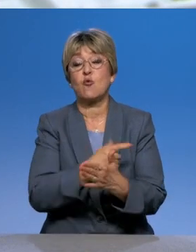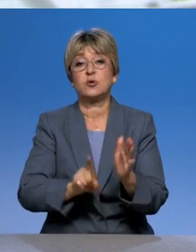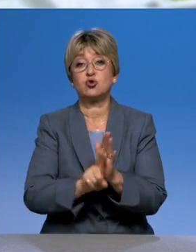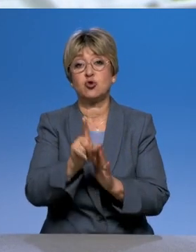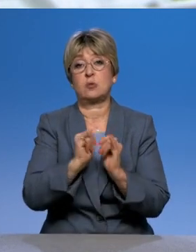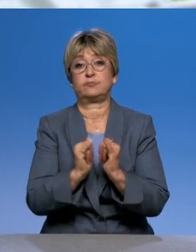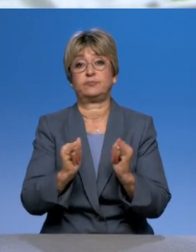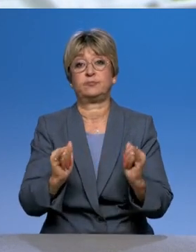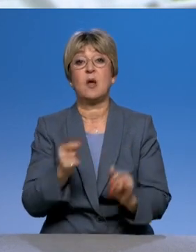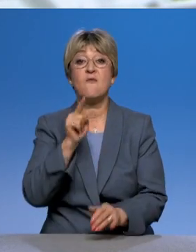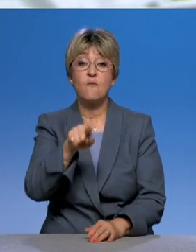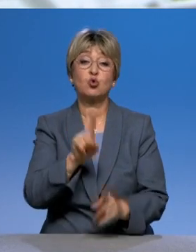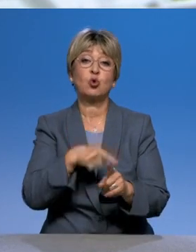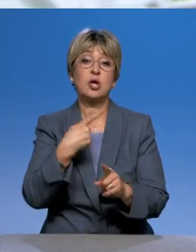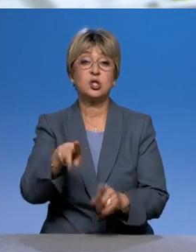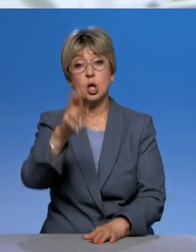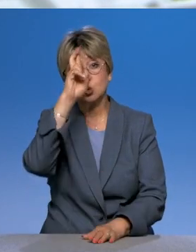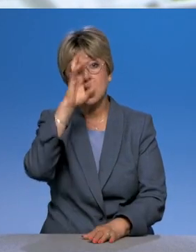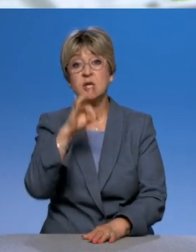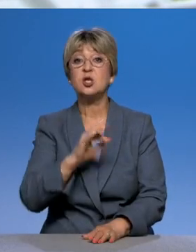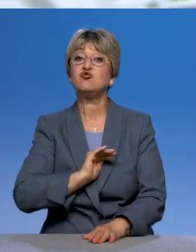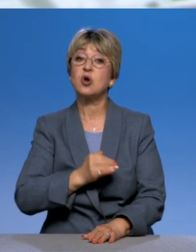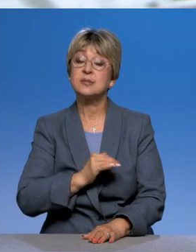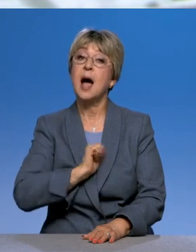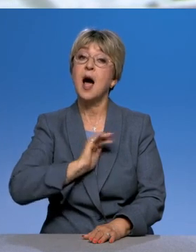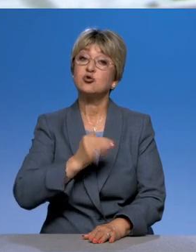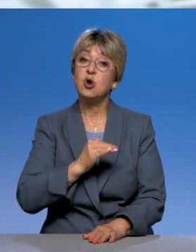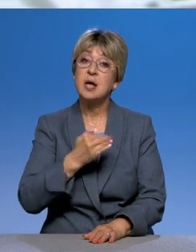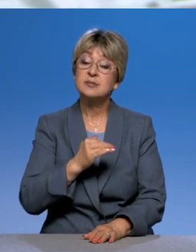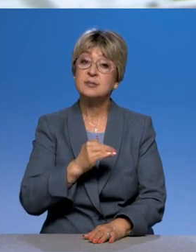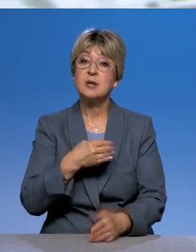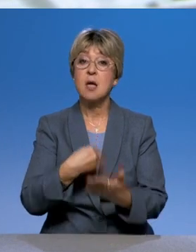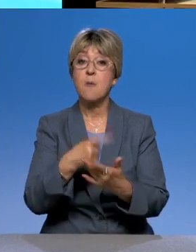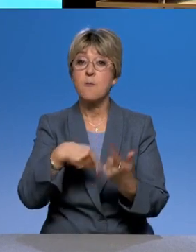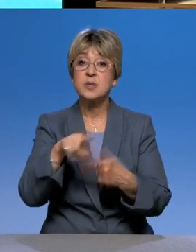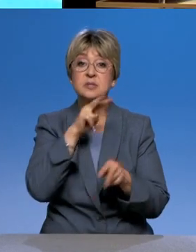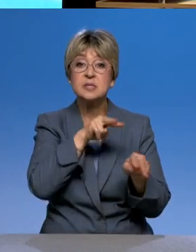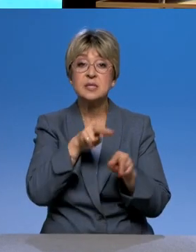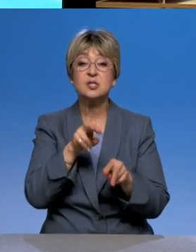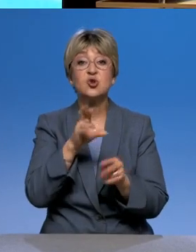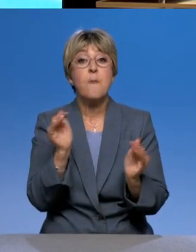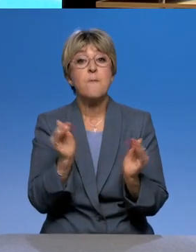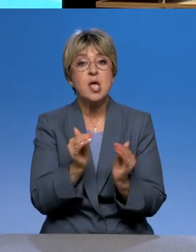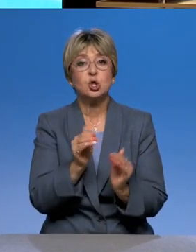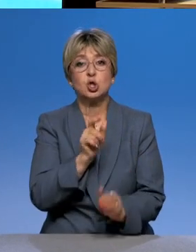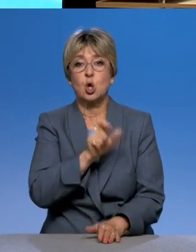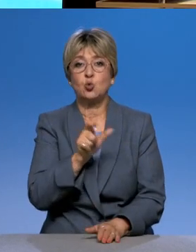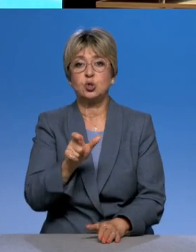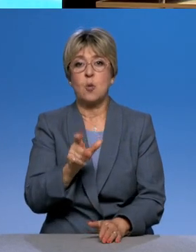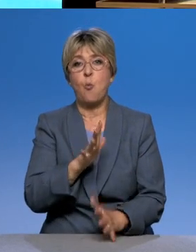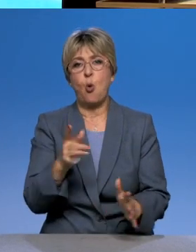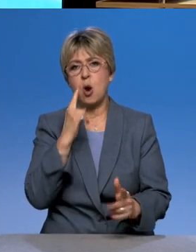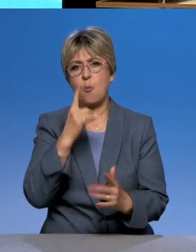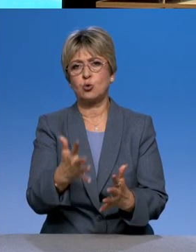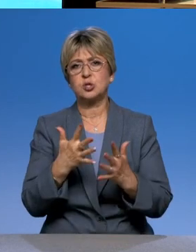чем отличается государство от частного. А частность следит за каждым человеком. Ну, чем меньше компаний, тем прозрачнее. Чем больше компаний, там